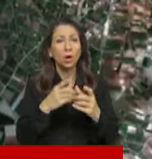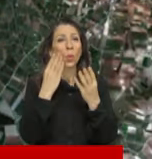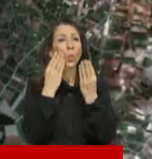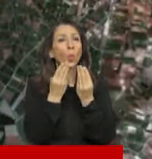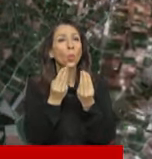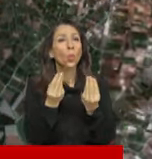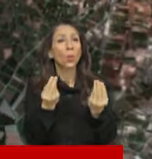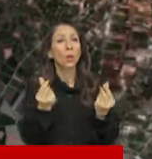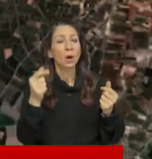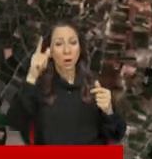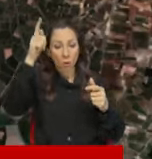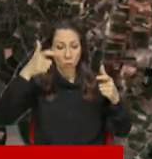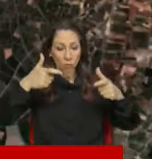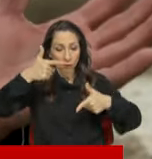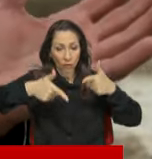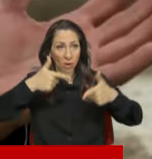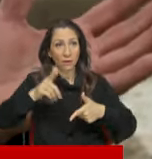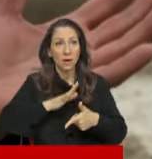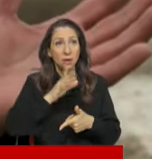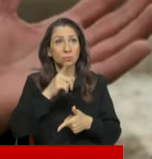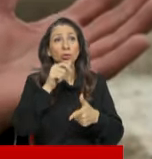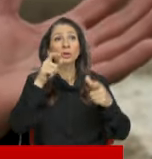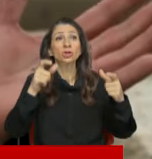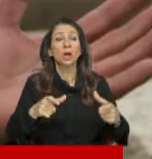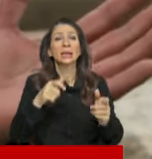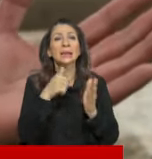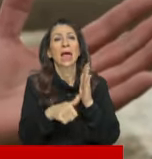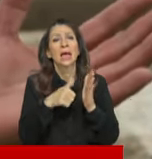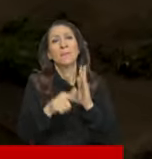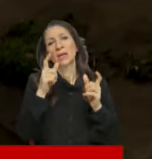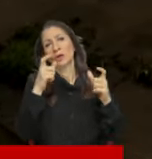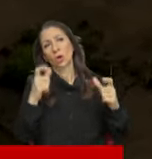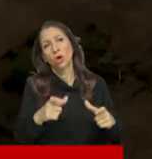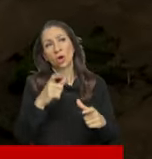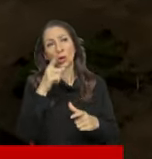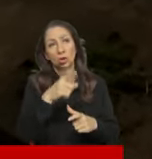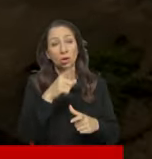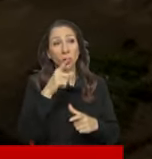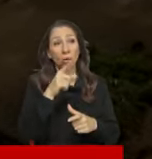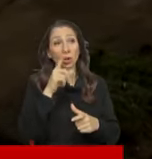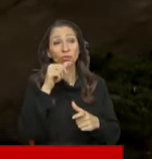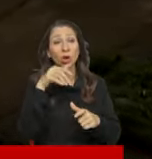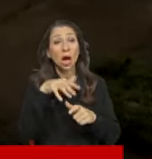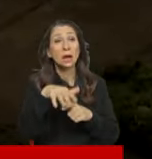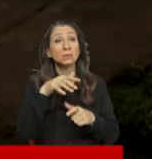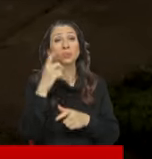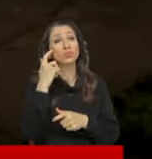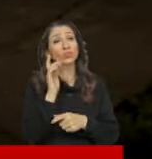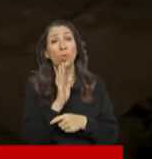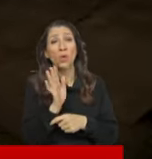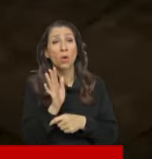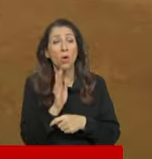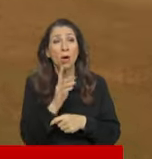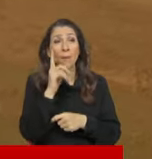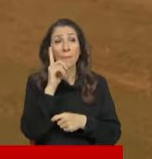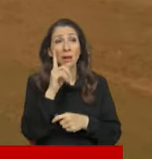kuruduğu uydu fotoğraflarına da yansıdı bu g t bir göl şartele basıp da göle su akıtmayı düşünmüyor bir